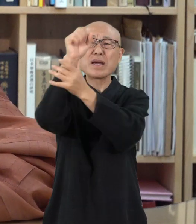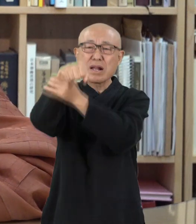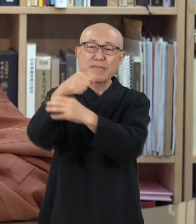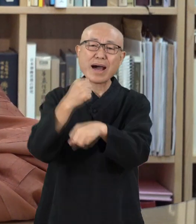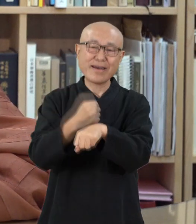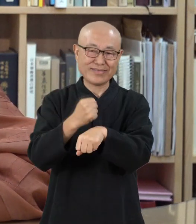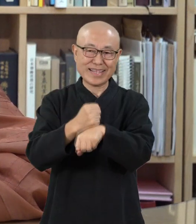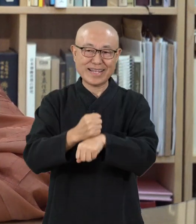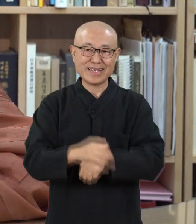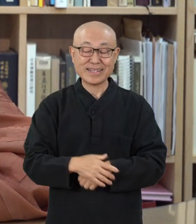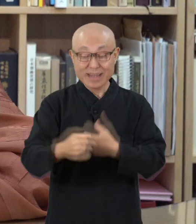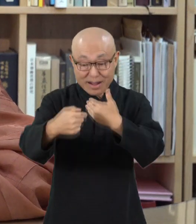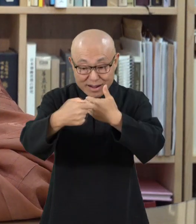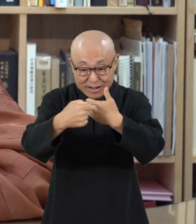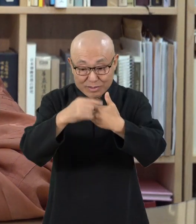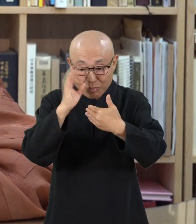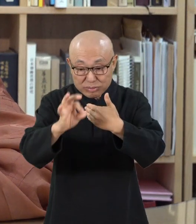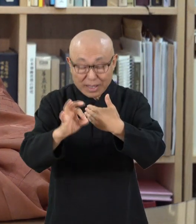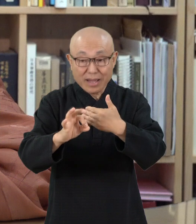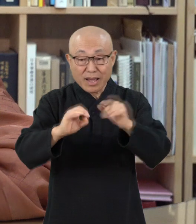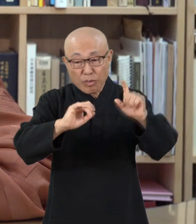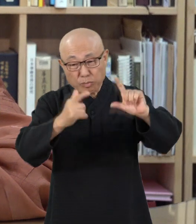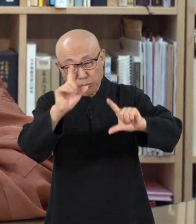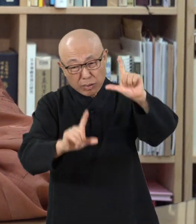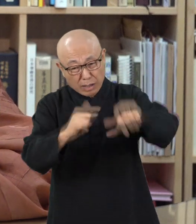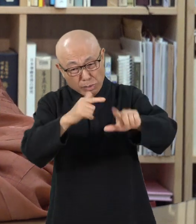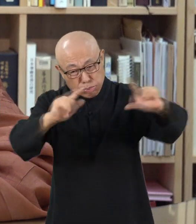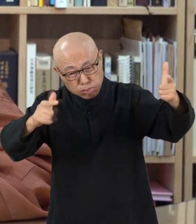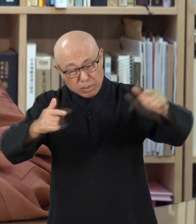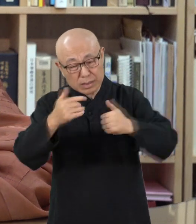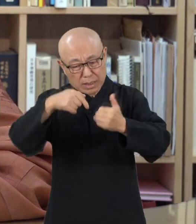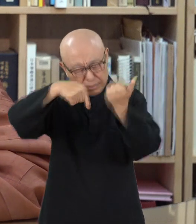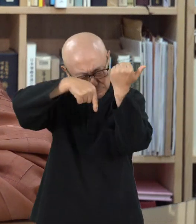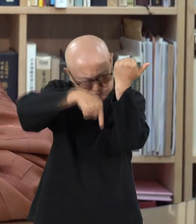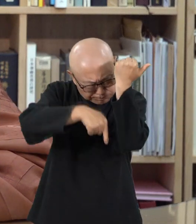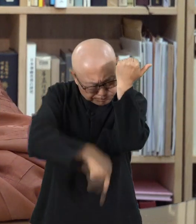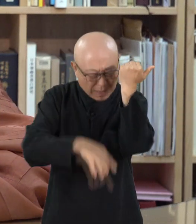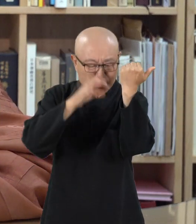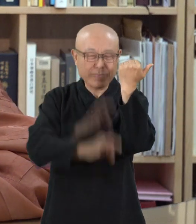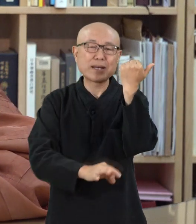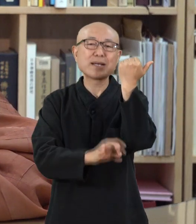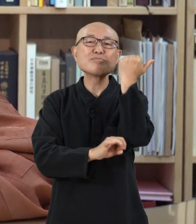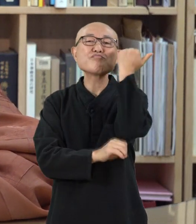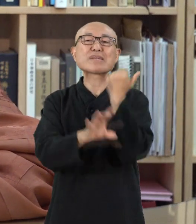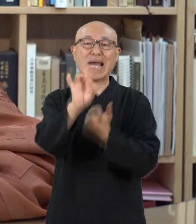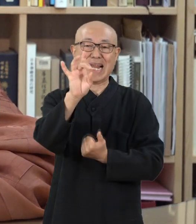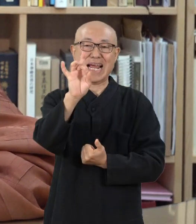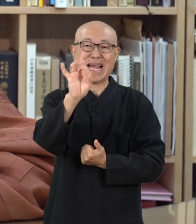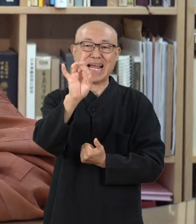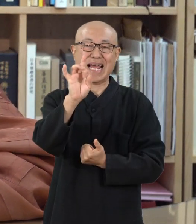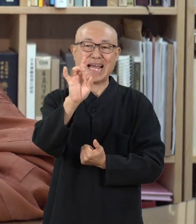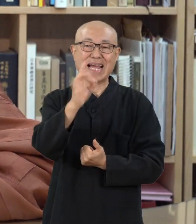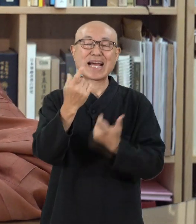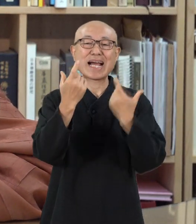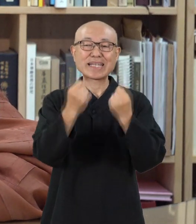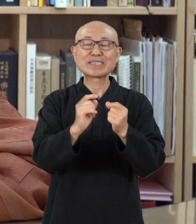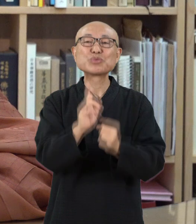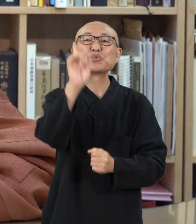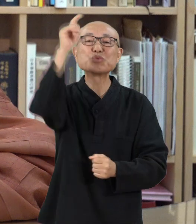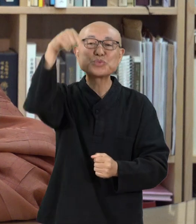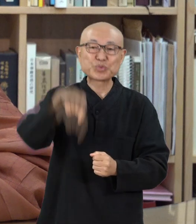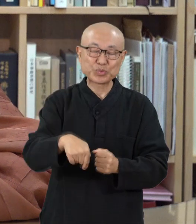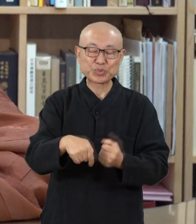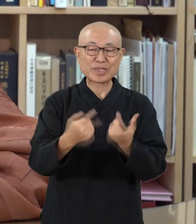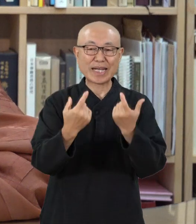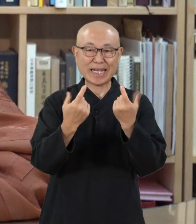그래서 겉으로 볼 때는 여러 가지인 것 같은데 근원으로 들어가면 하나이듯이 이 우주법계,